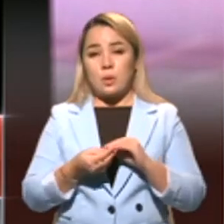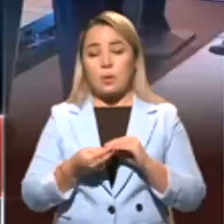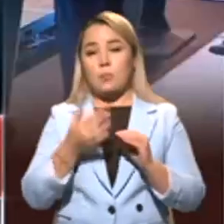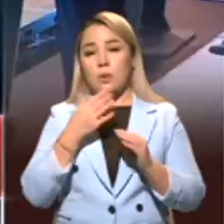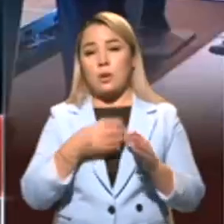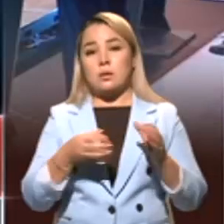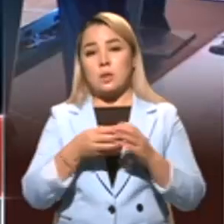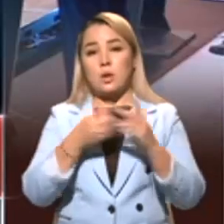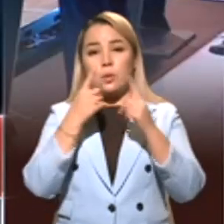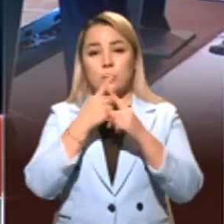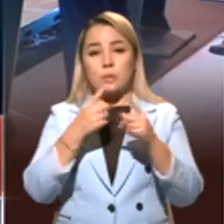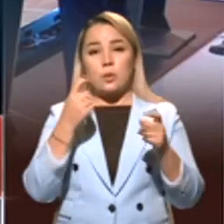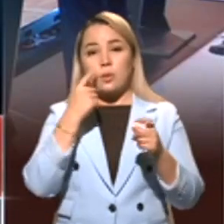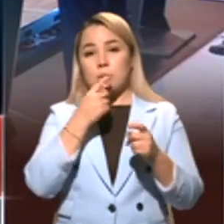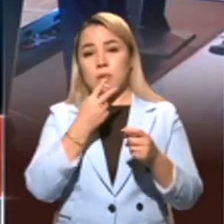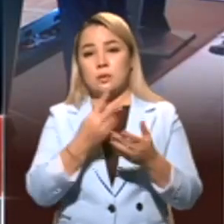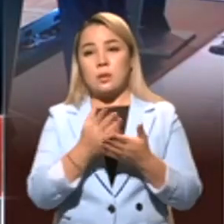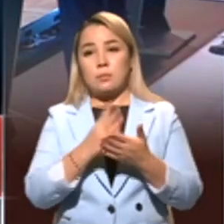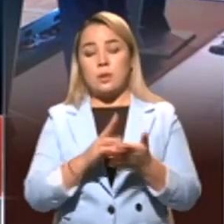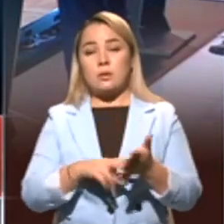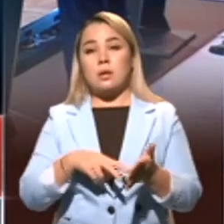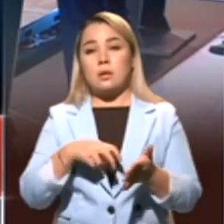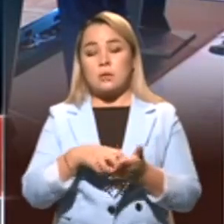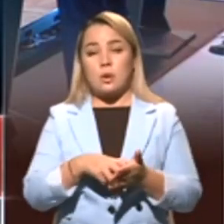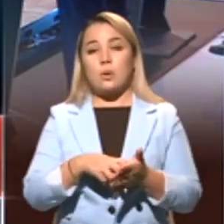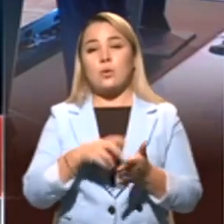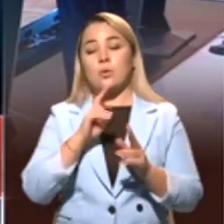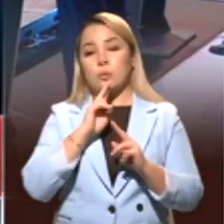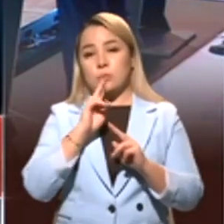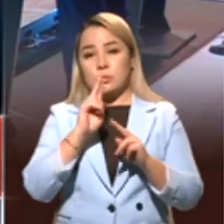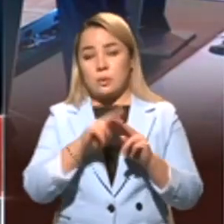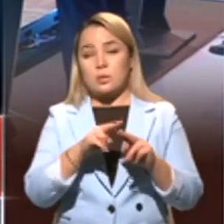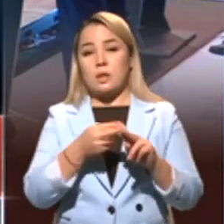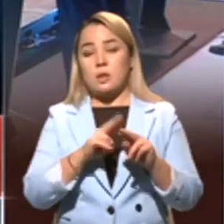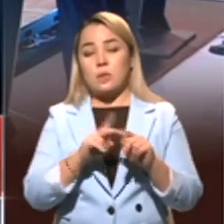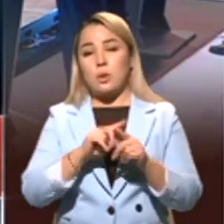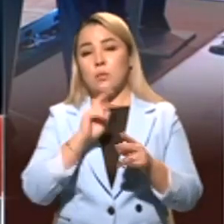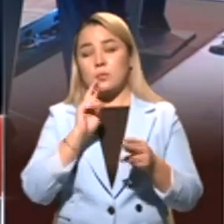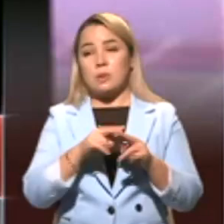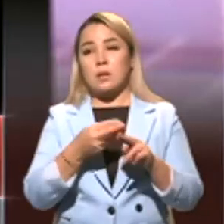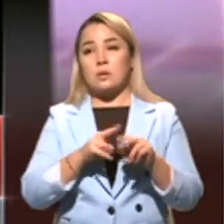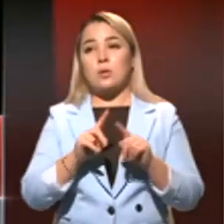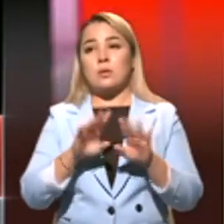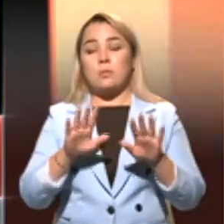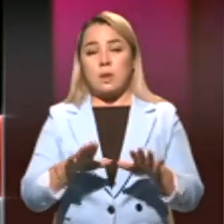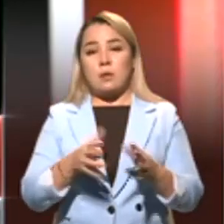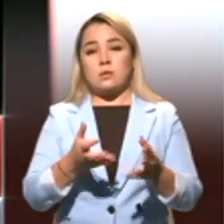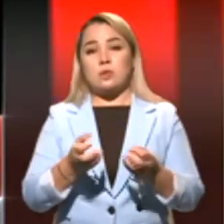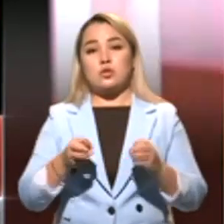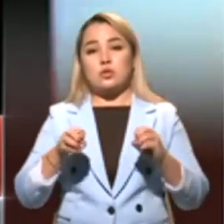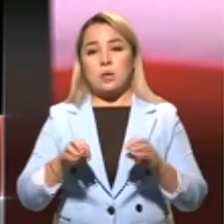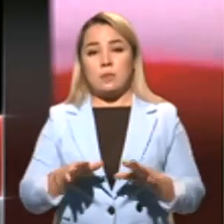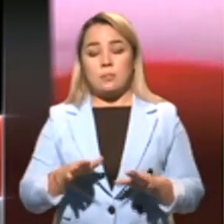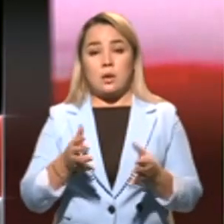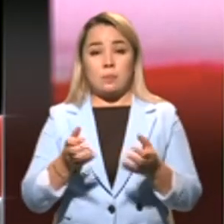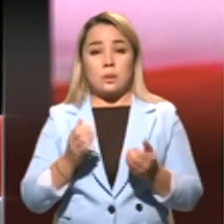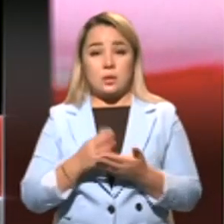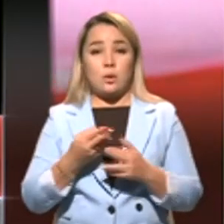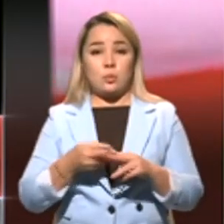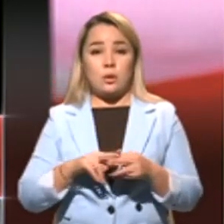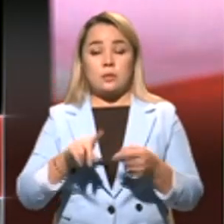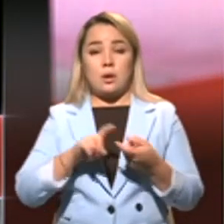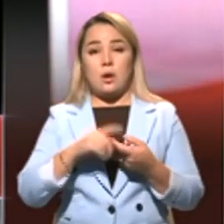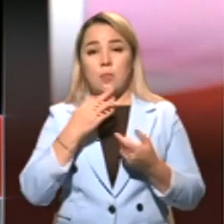ақпарат құралдарының көзінше тізерлеп тұрып сүйгені осы қақтығысты тоқтауға шешім қабылдаған үшін бұл кезінде